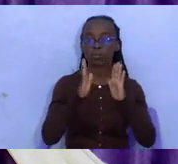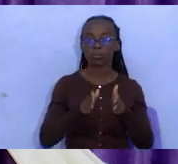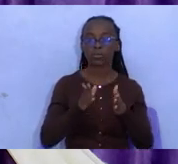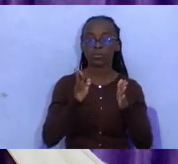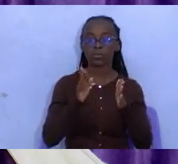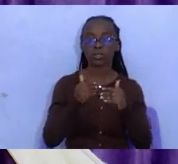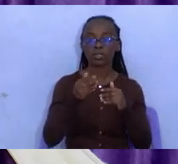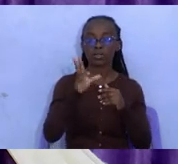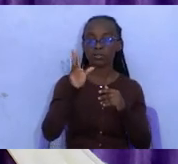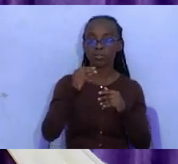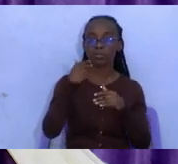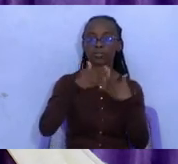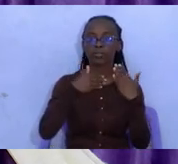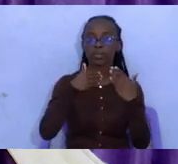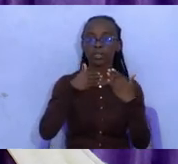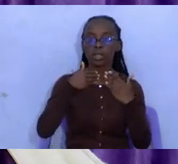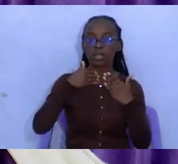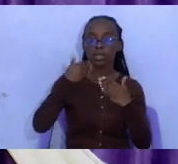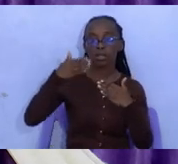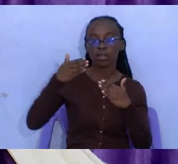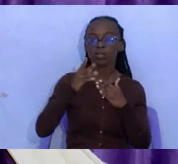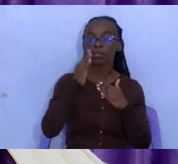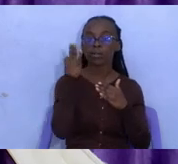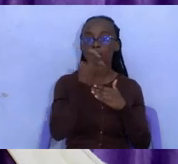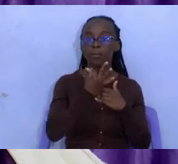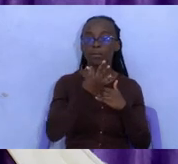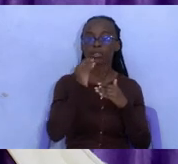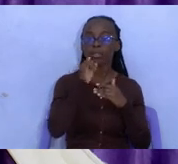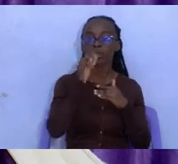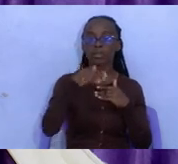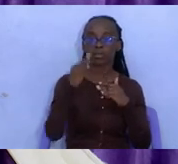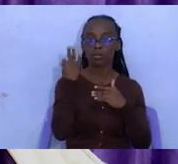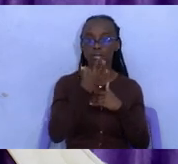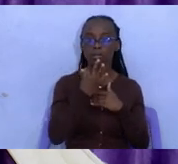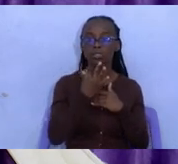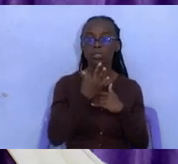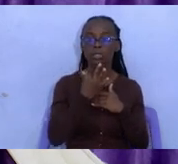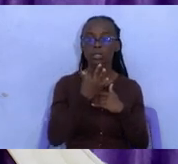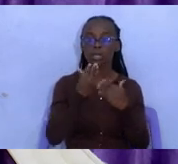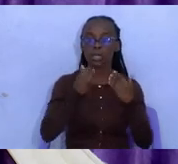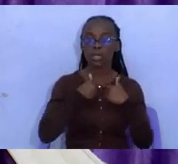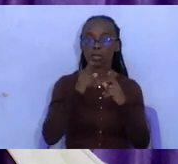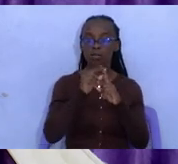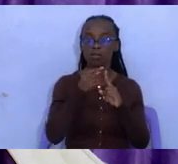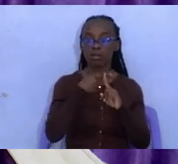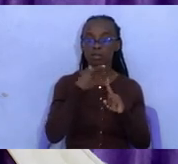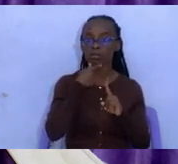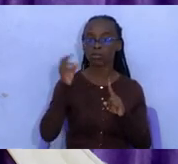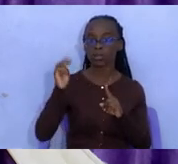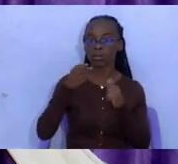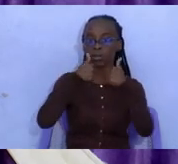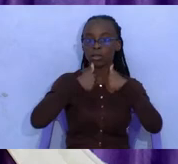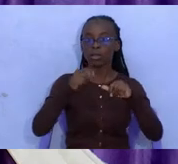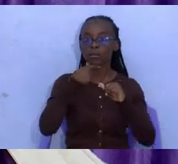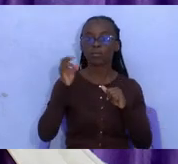not every pastor is your pastor. Pokea neno kwake. Mbariki na vile